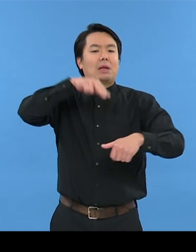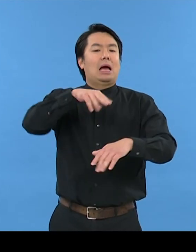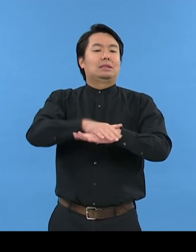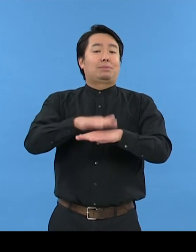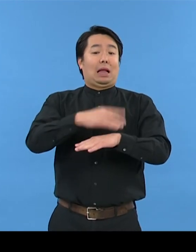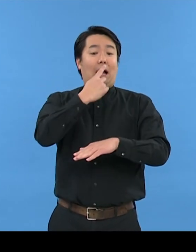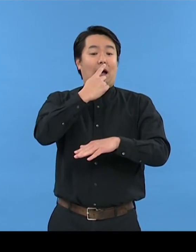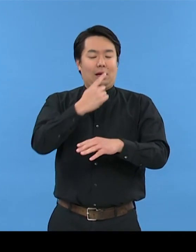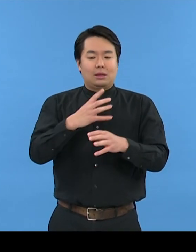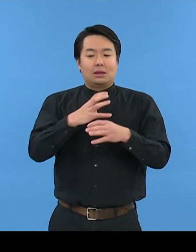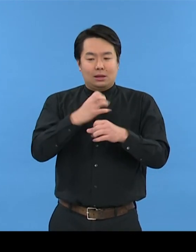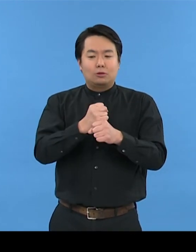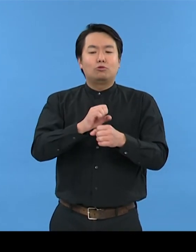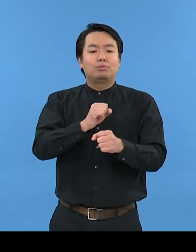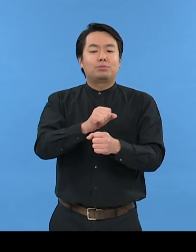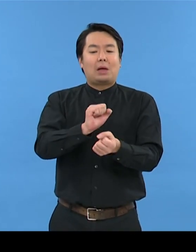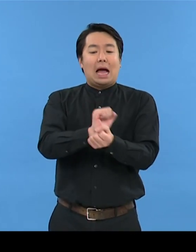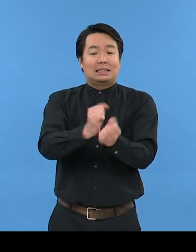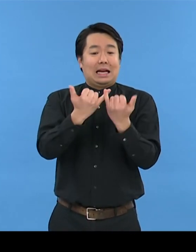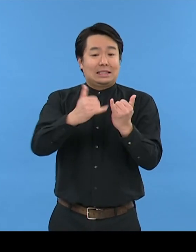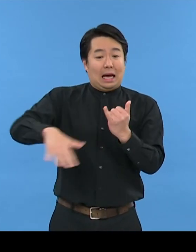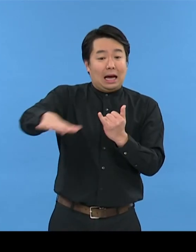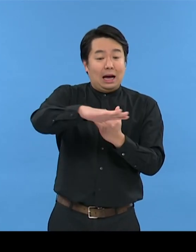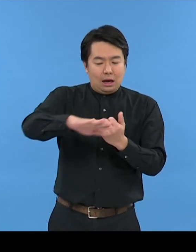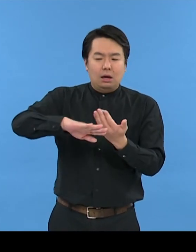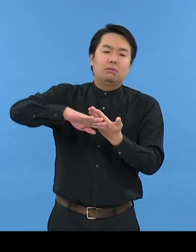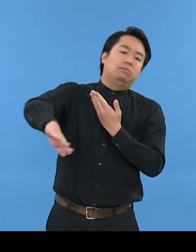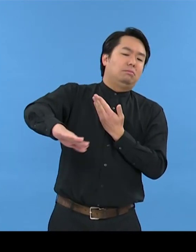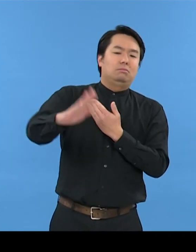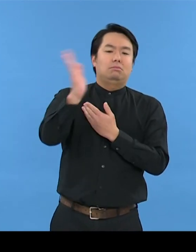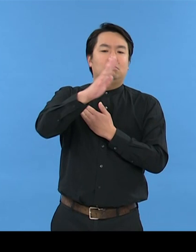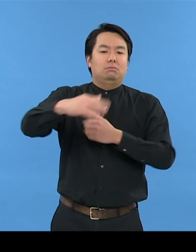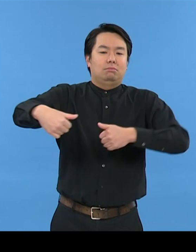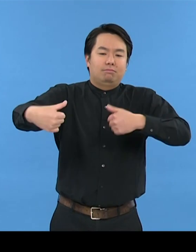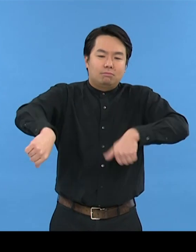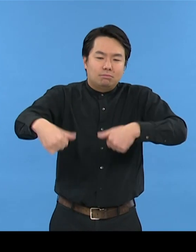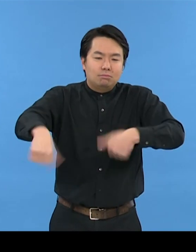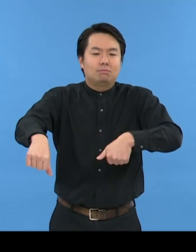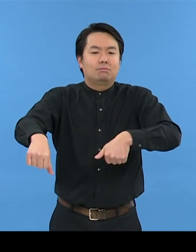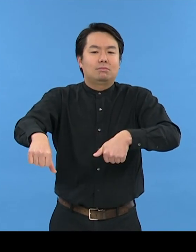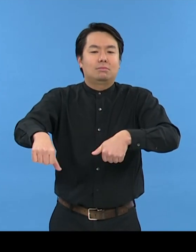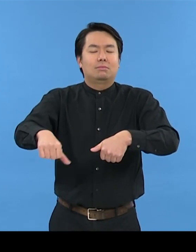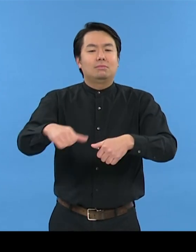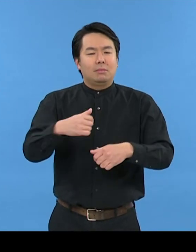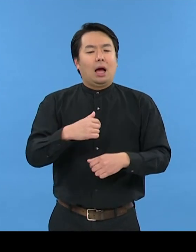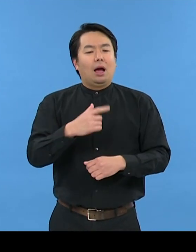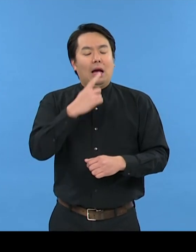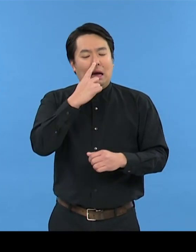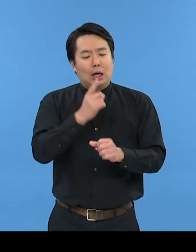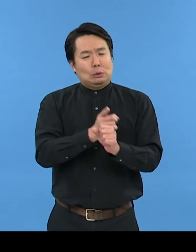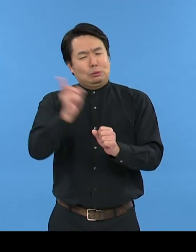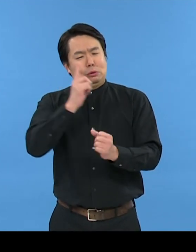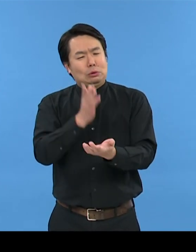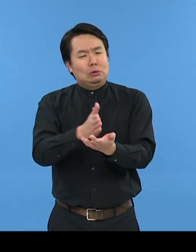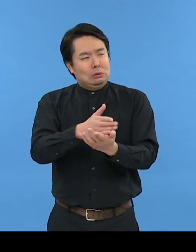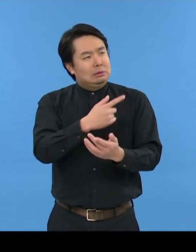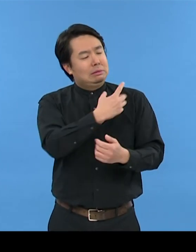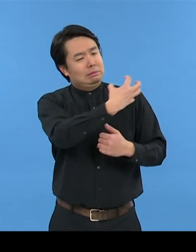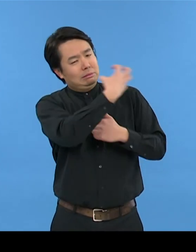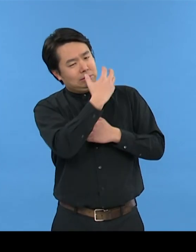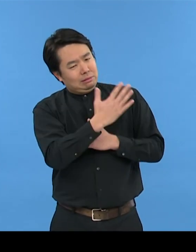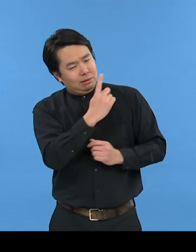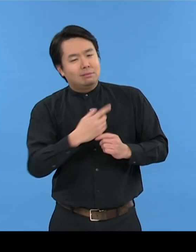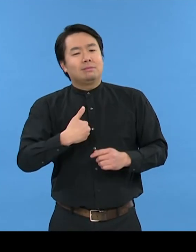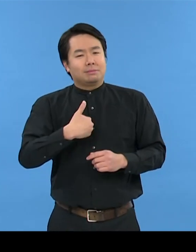実を言うと犯罪ということも相対化されますだから極端なこと言うと怒られちゃうんですけどもあの